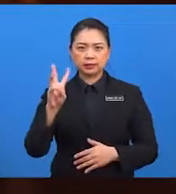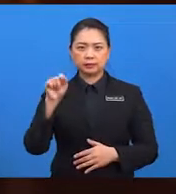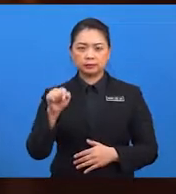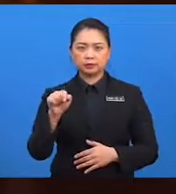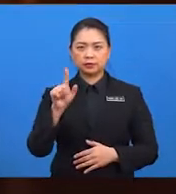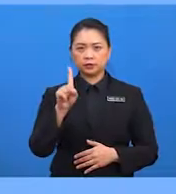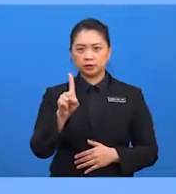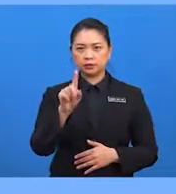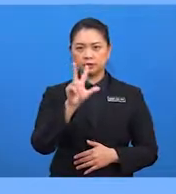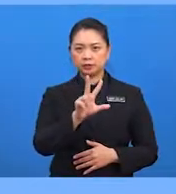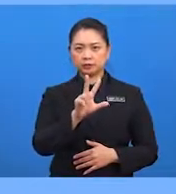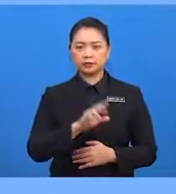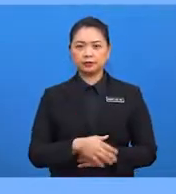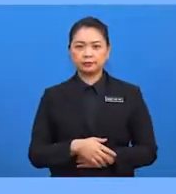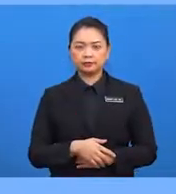6.13.